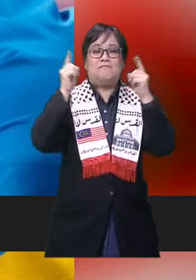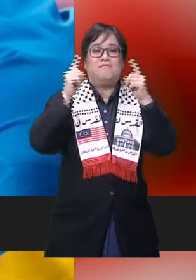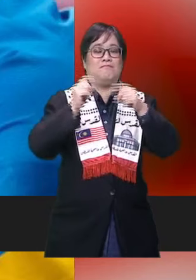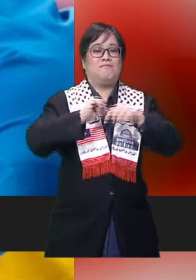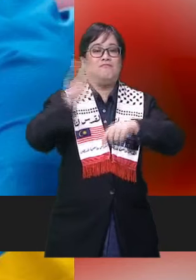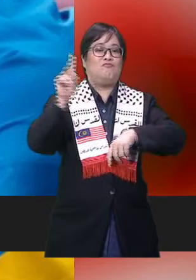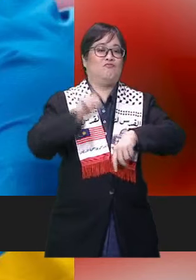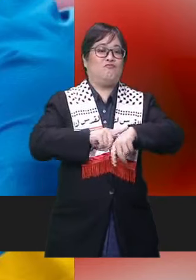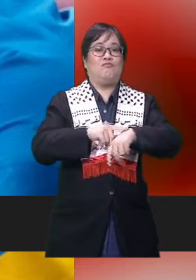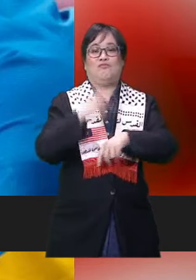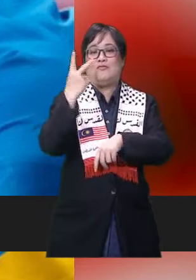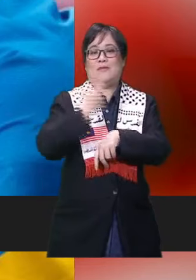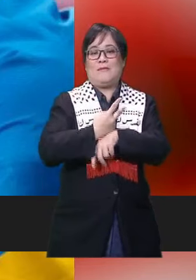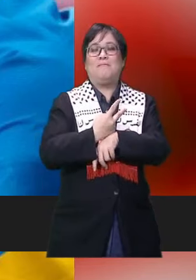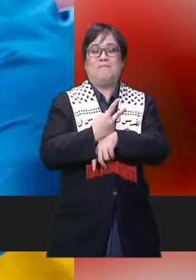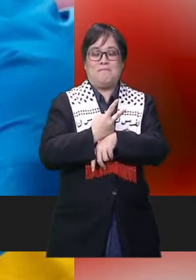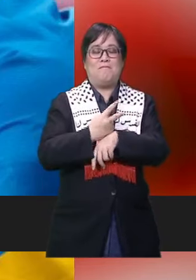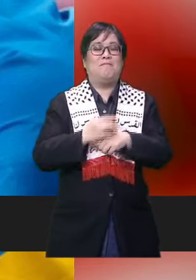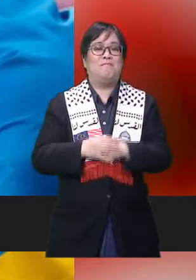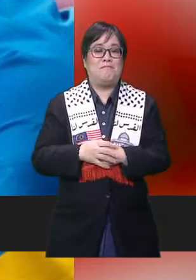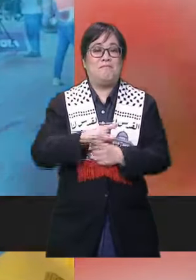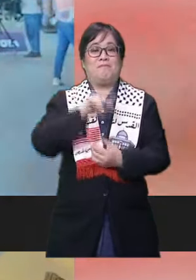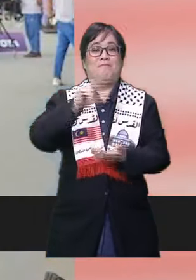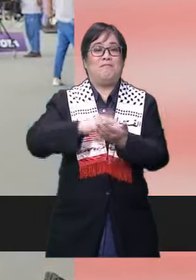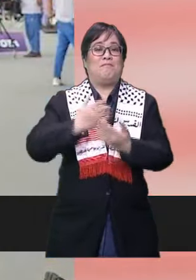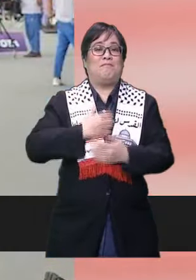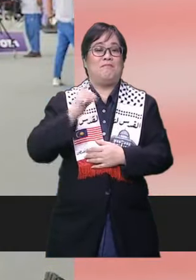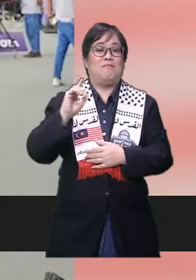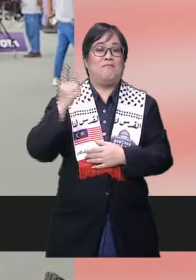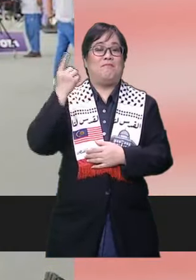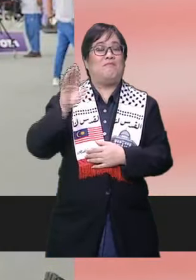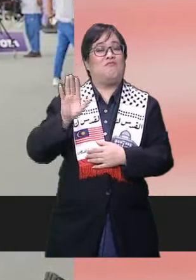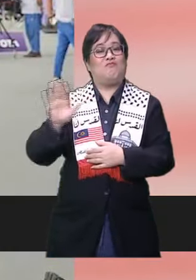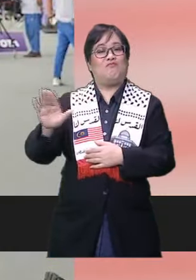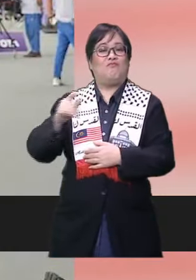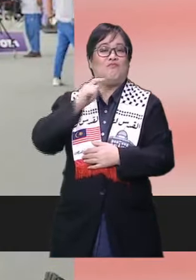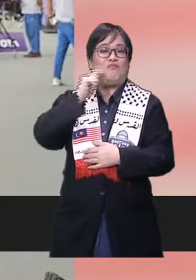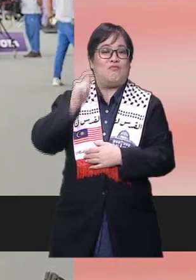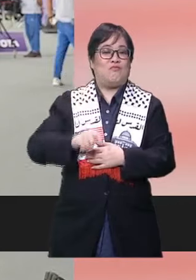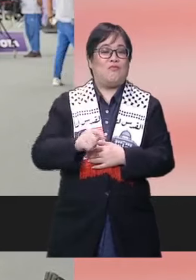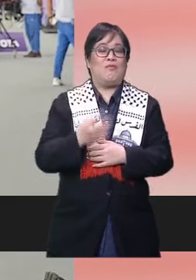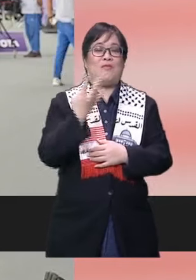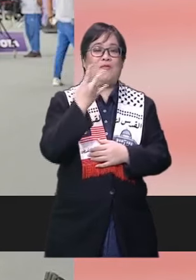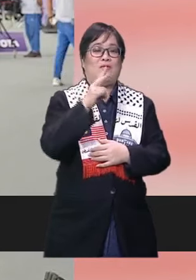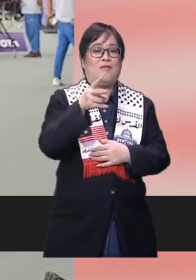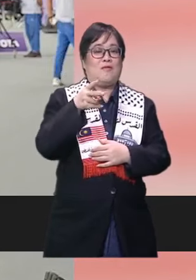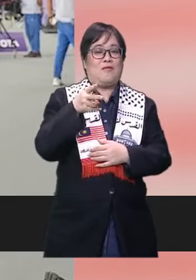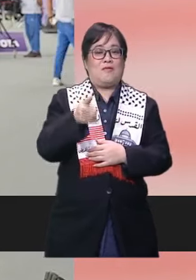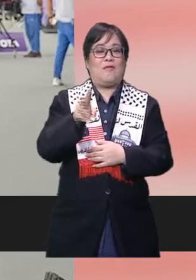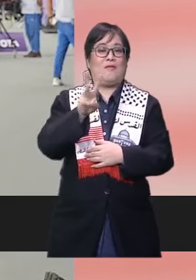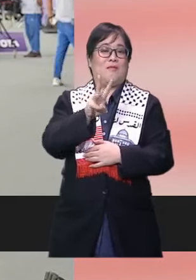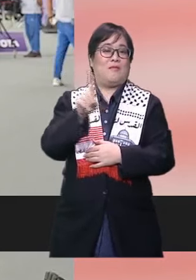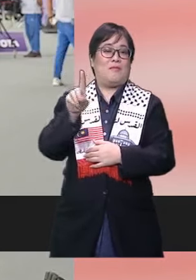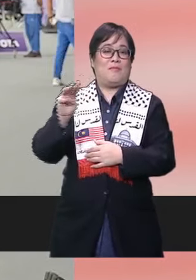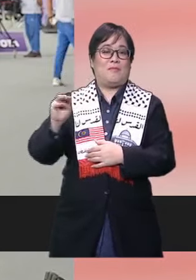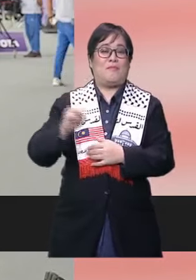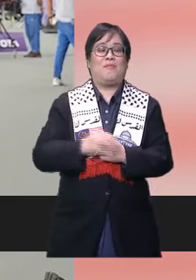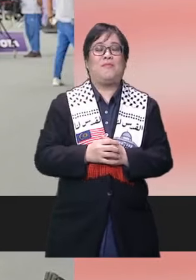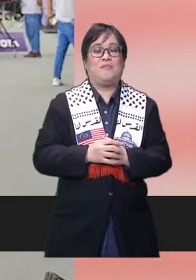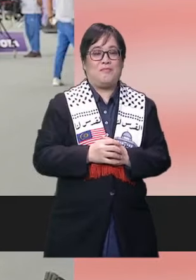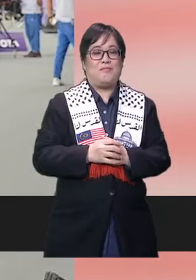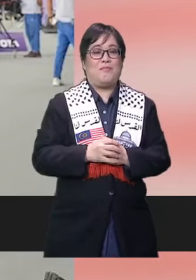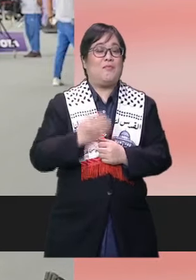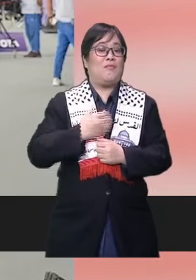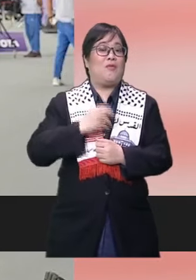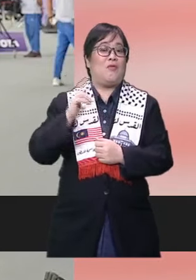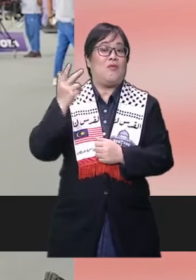rekod dunia sebanyak dua kali sekaligus mengesahkan pingat emas menjadi miliknya dengan catatan 17.61 meter. Pingat